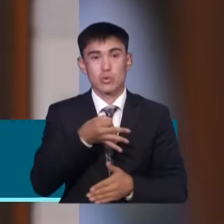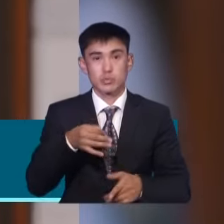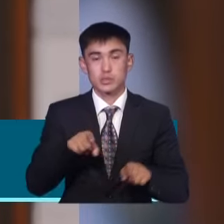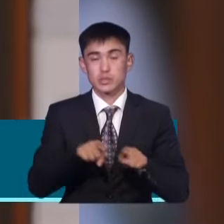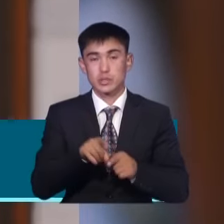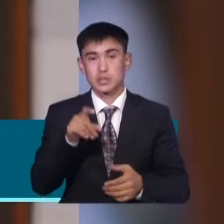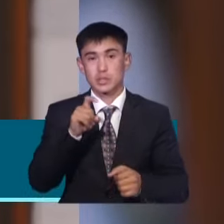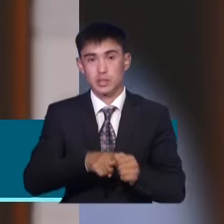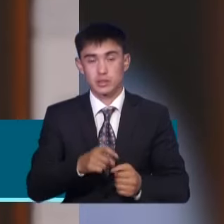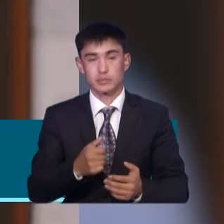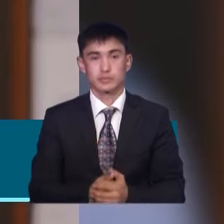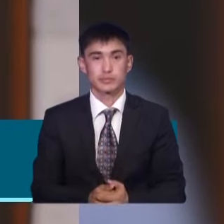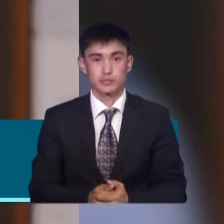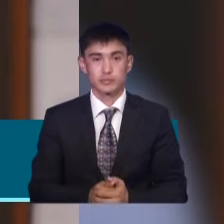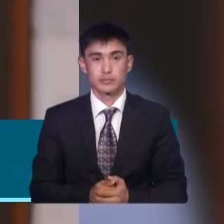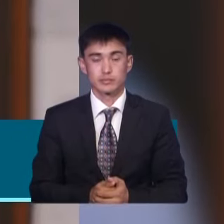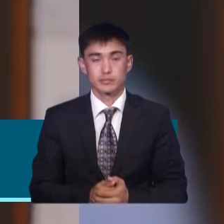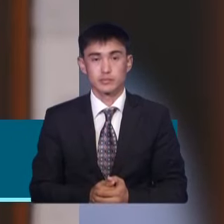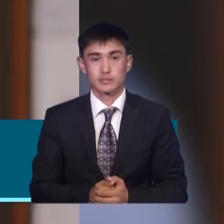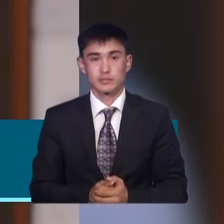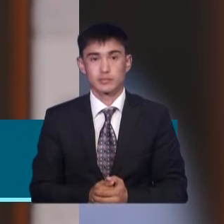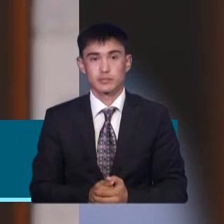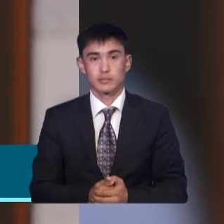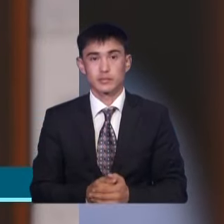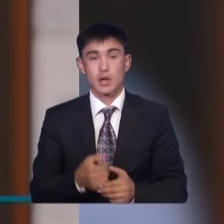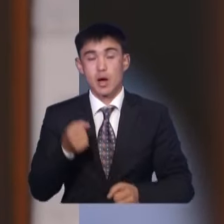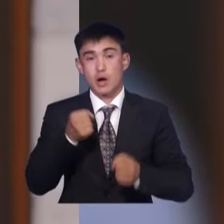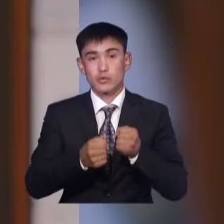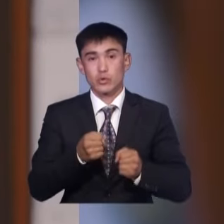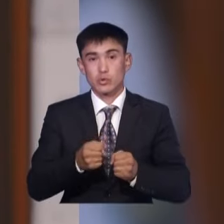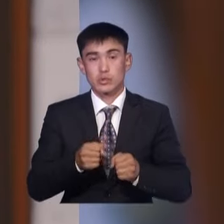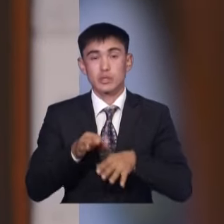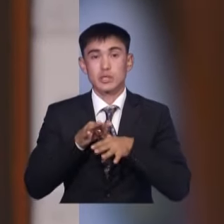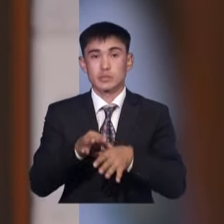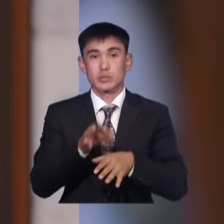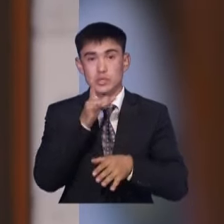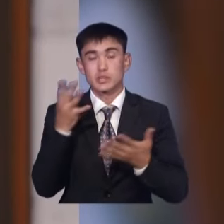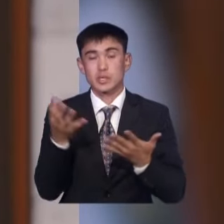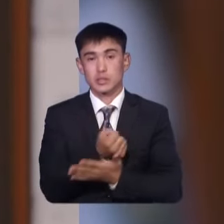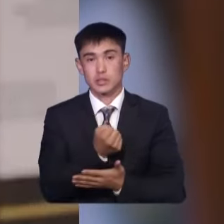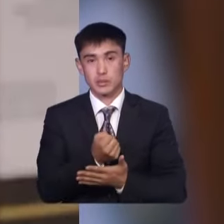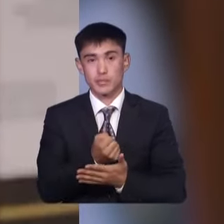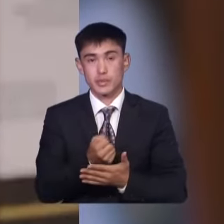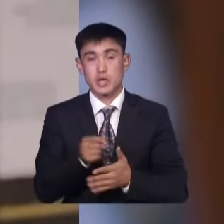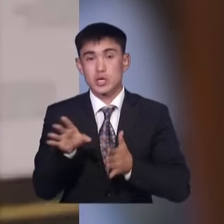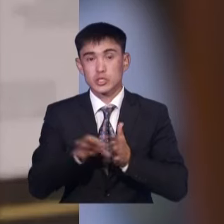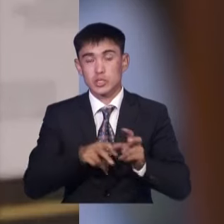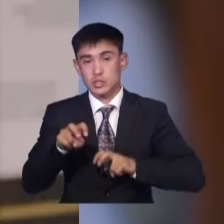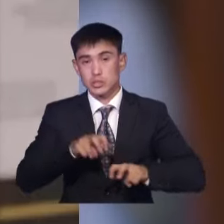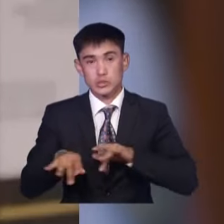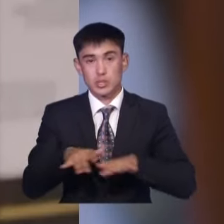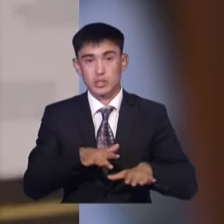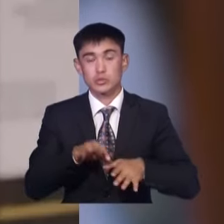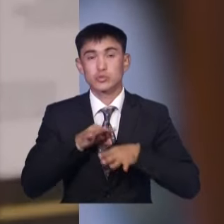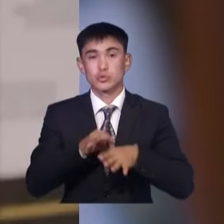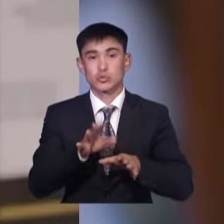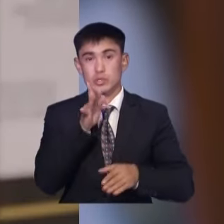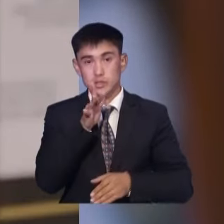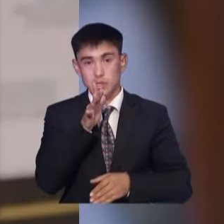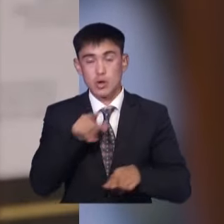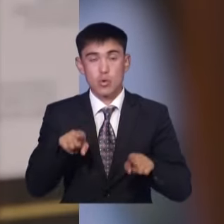Мұндай фактілер Алматы мен Алматы облысынан басқа өңірлерге автокөліктерді тасымалдау кезінде анықталды. Жедел іздестіру іс-шараларын жүргізу